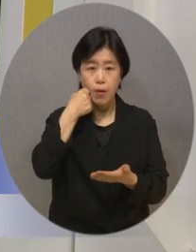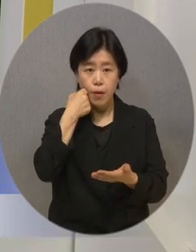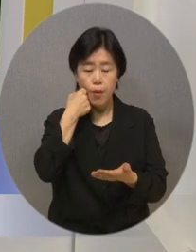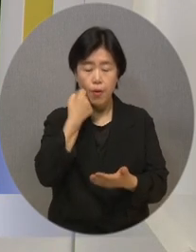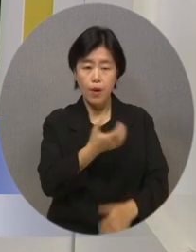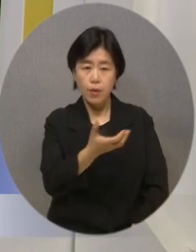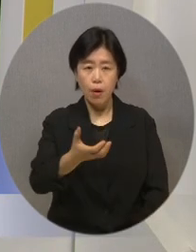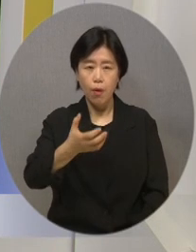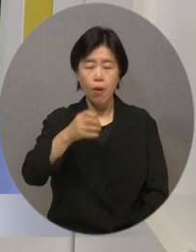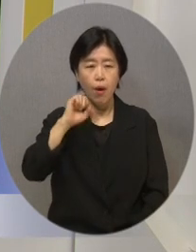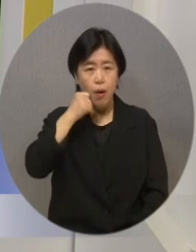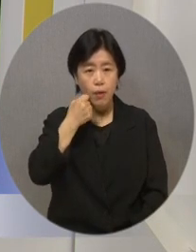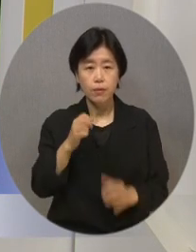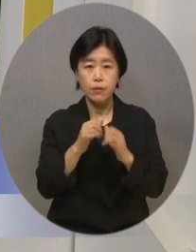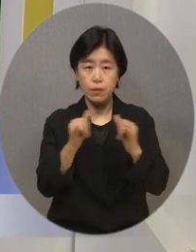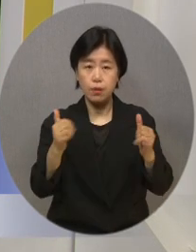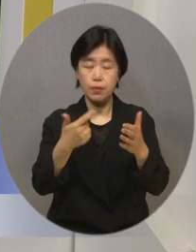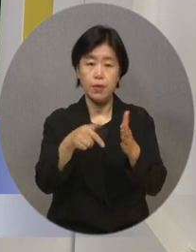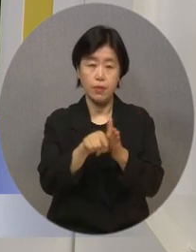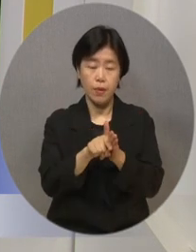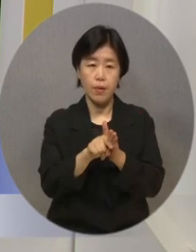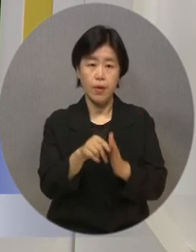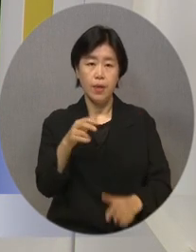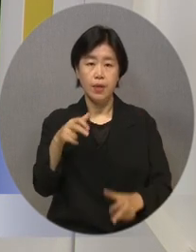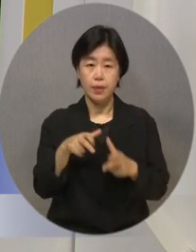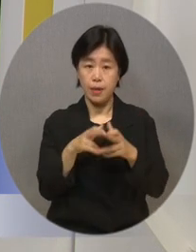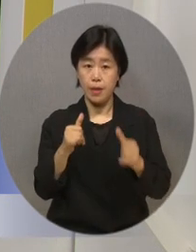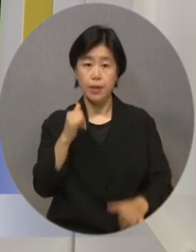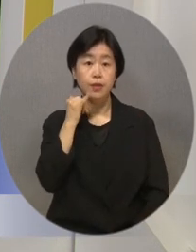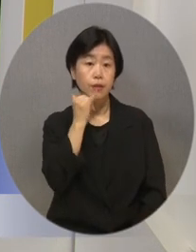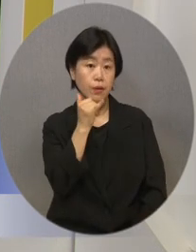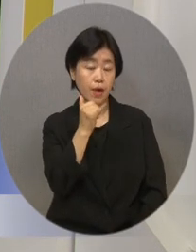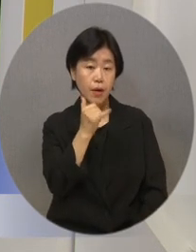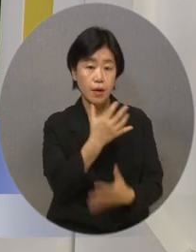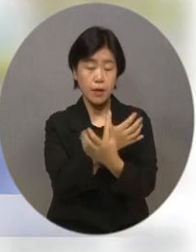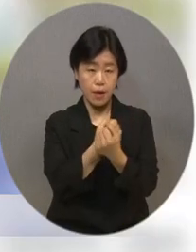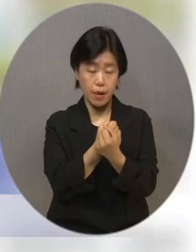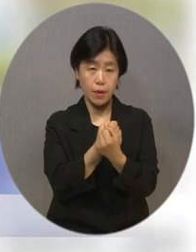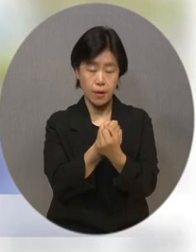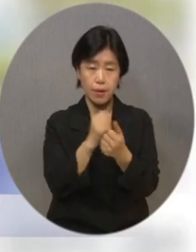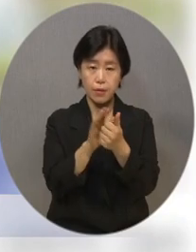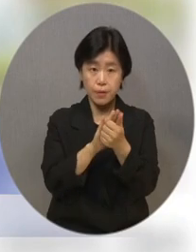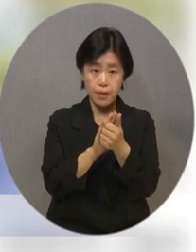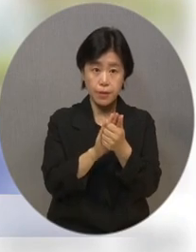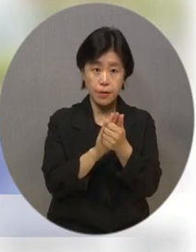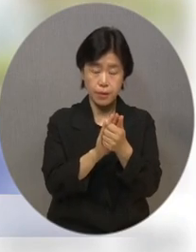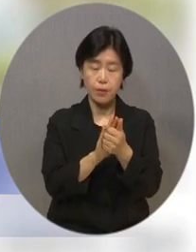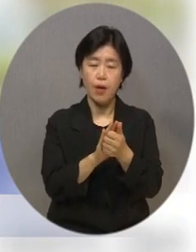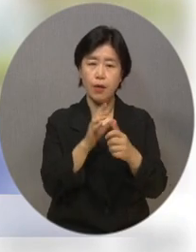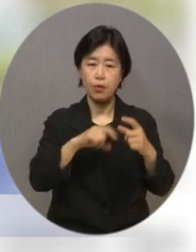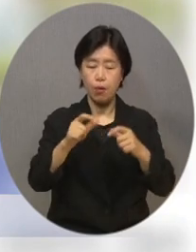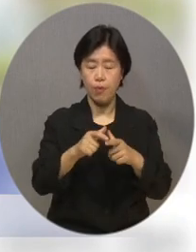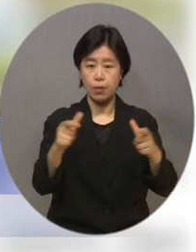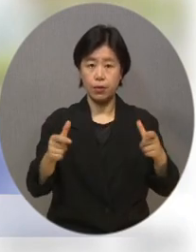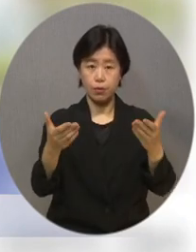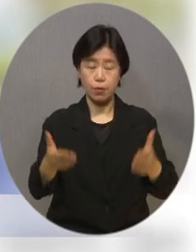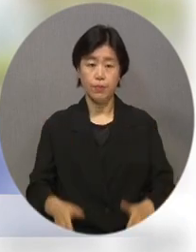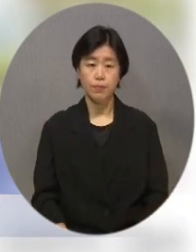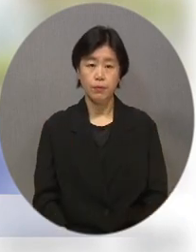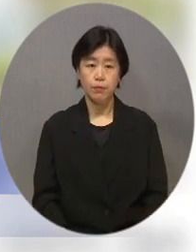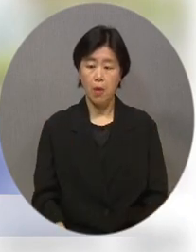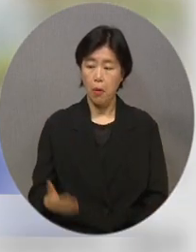위해 시범적으로 운영하던 장애인 전화 예약 서비스를 정식 운영합니다 시범운영대와 달라지는